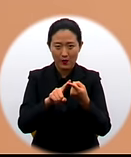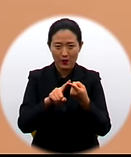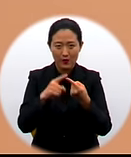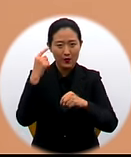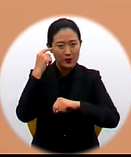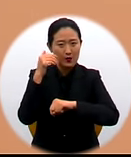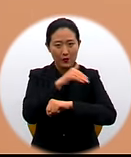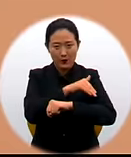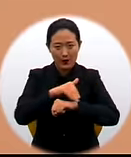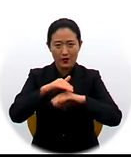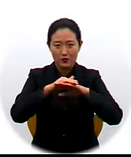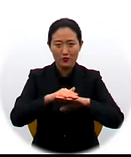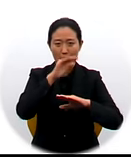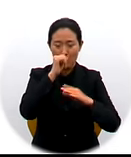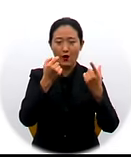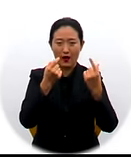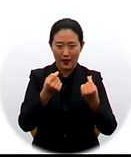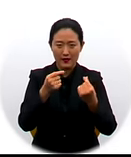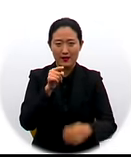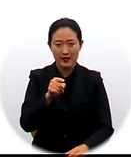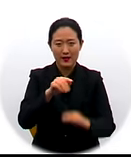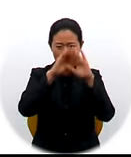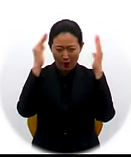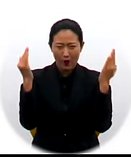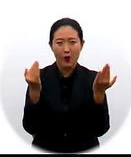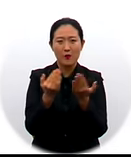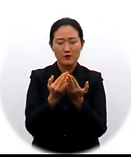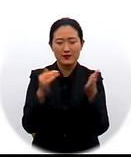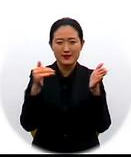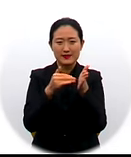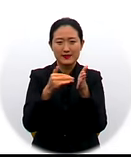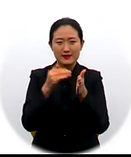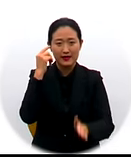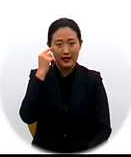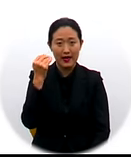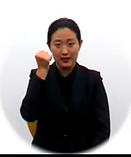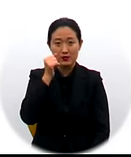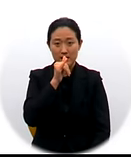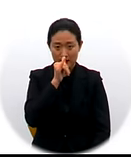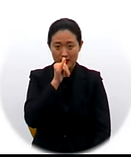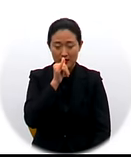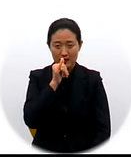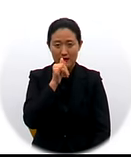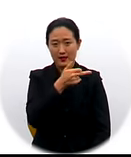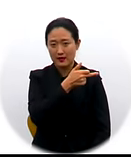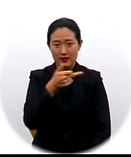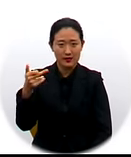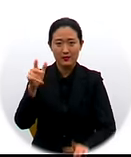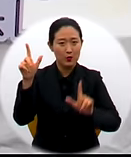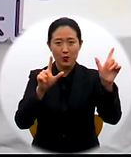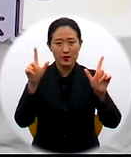중요하다고 생각하시는 경우가 많고, 아주 극단적으로는 이게 전부지라고 생각하시는 경우들도 있는데요. 아주 큰 틀에서는 크게 다르진